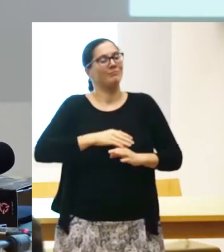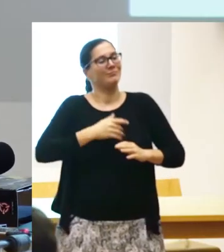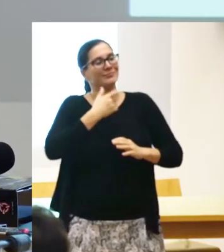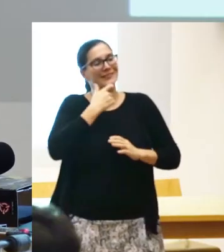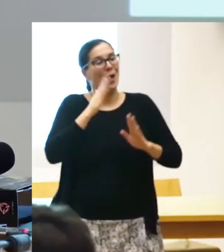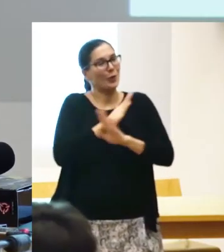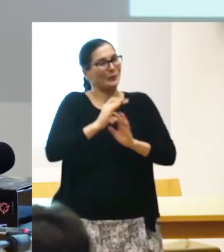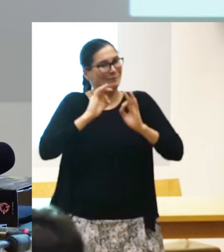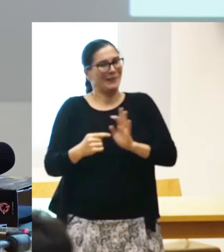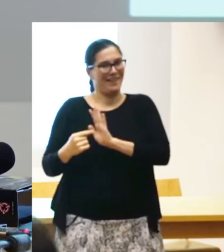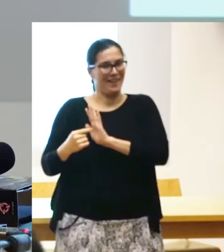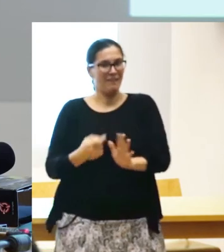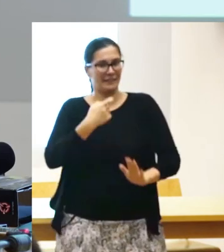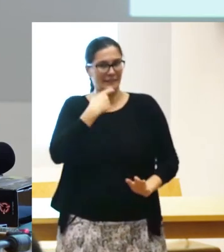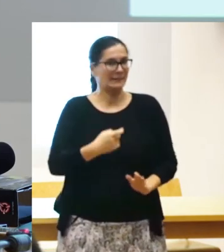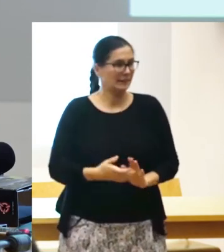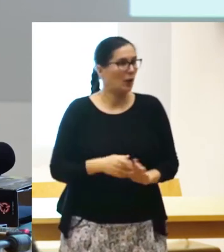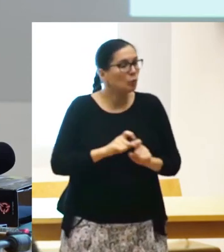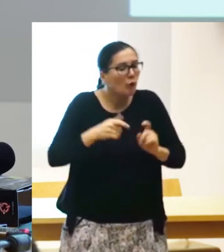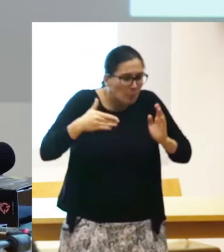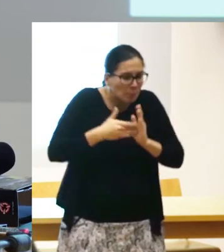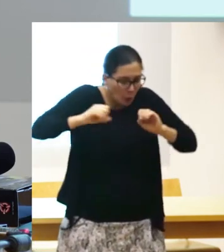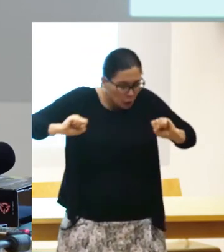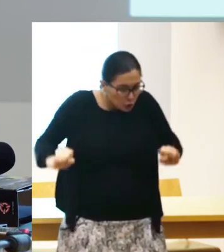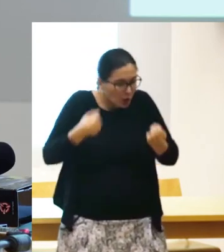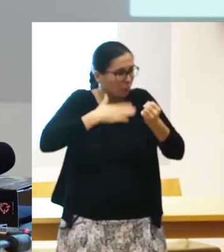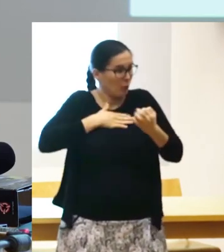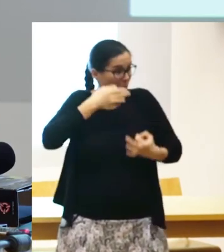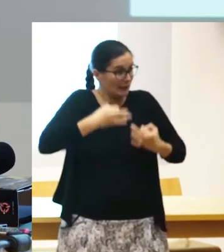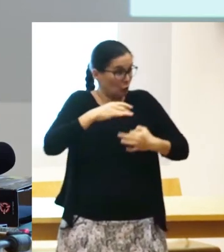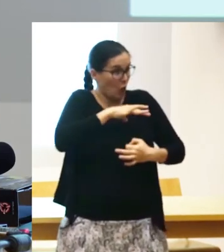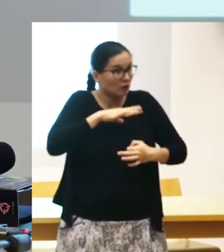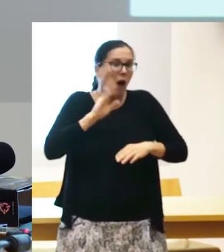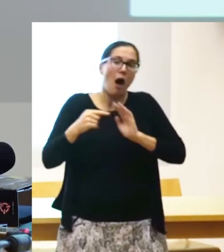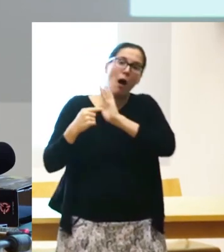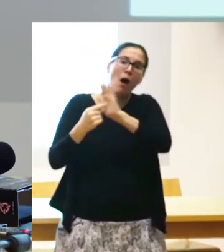a oprávněnosti existence takovéhle instituce vlastně deklarovat a